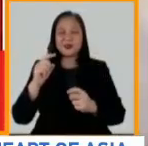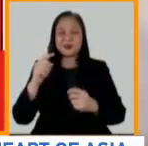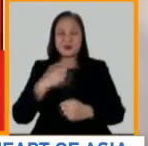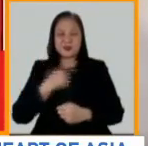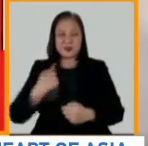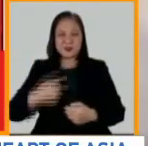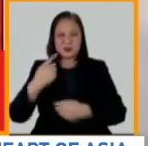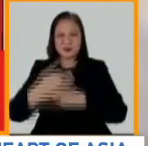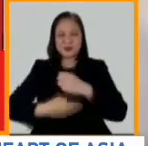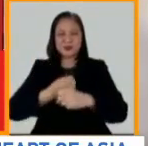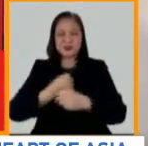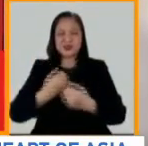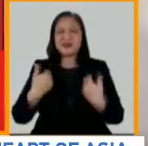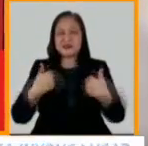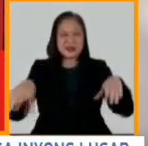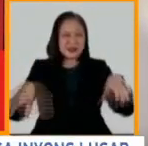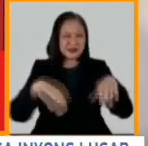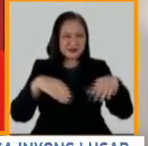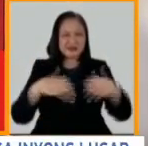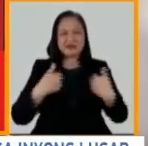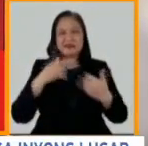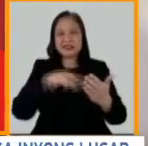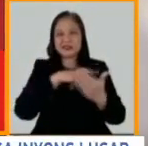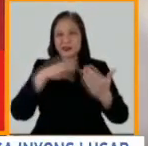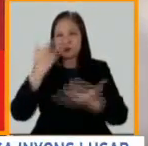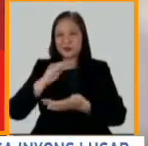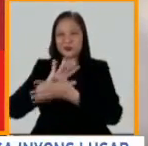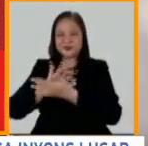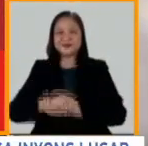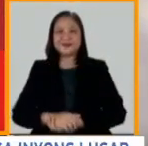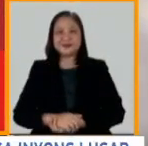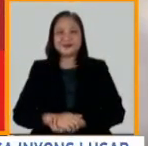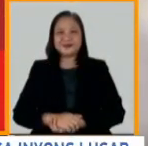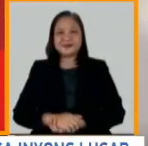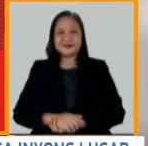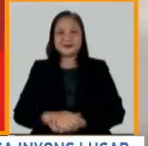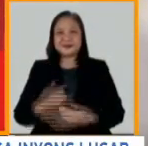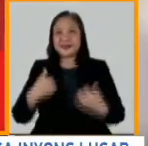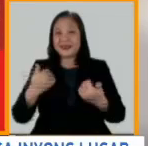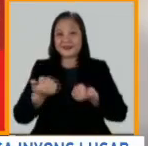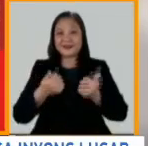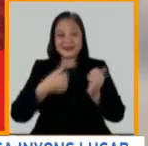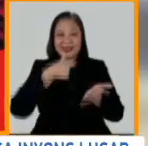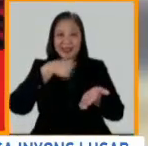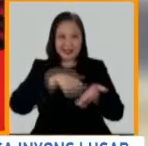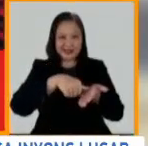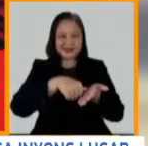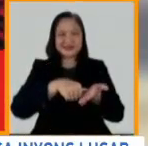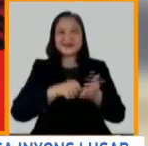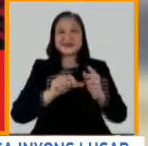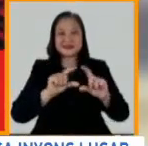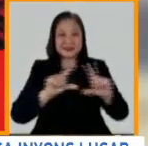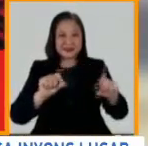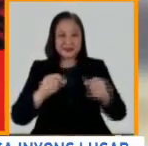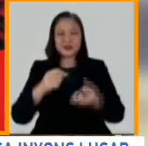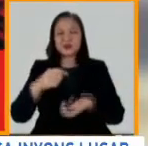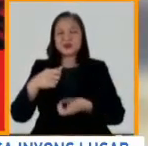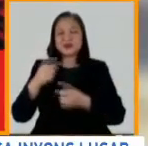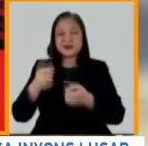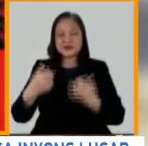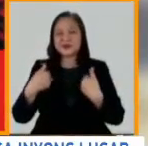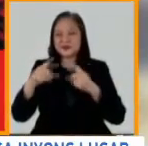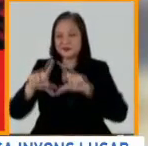sa COVID pandemic. Available na mga stamp, souvenir sheet at official first day covers ito simula noong